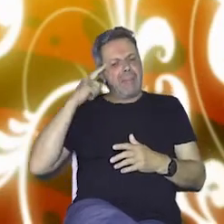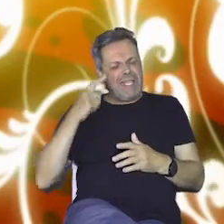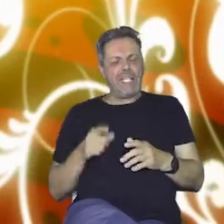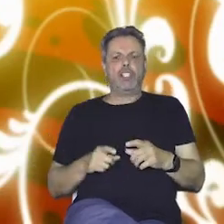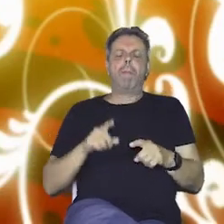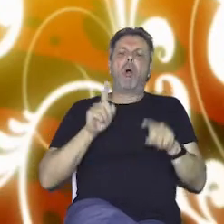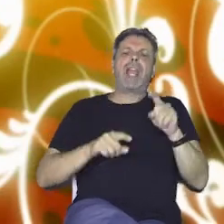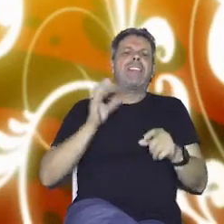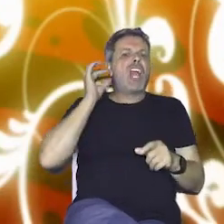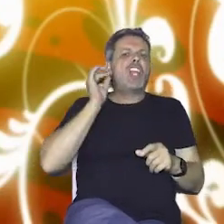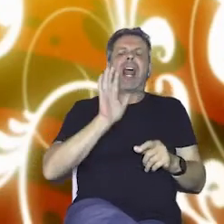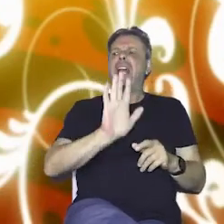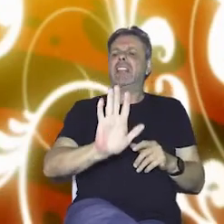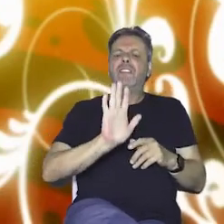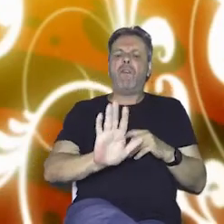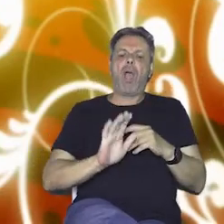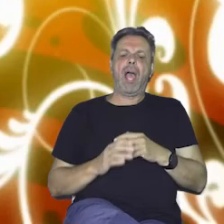je žena tvoja tvoja